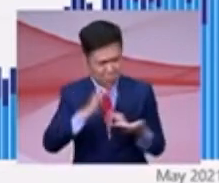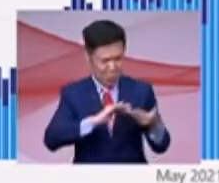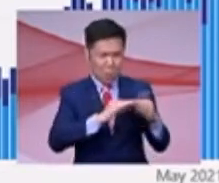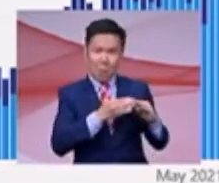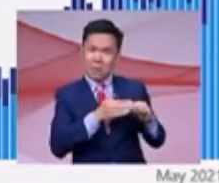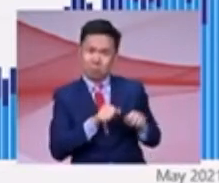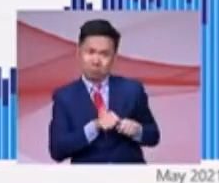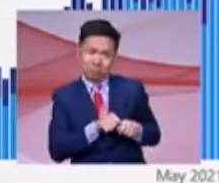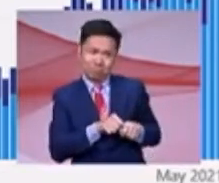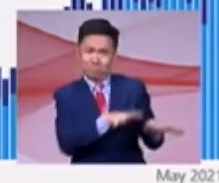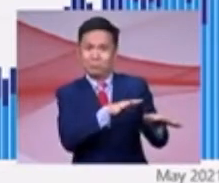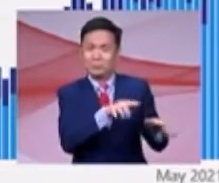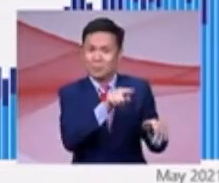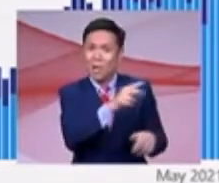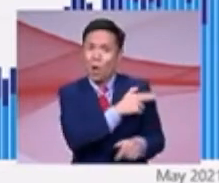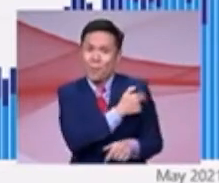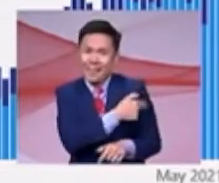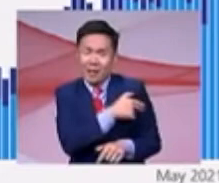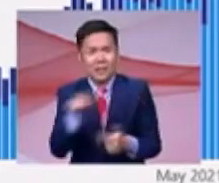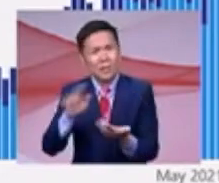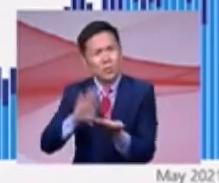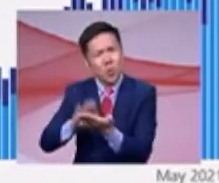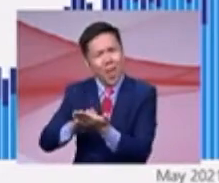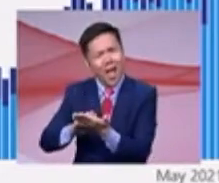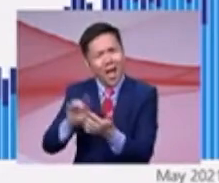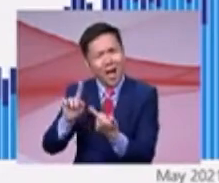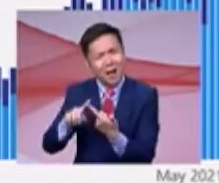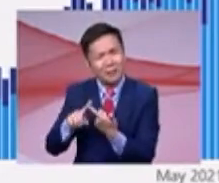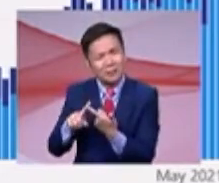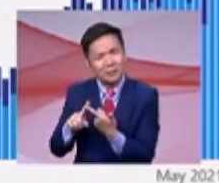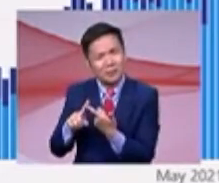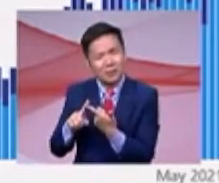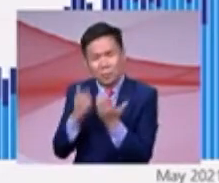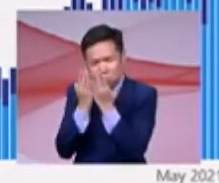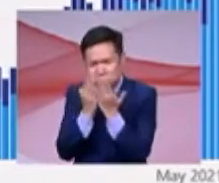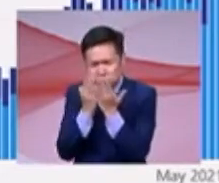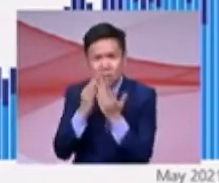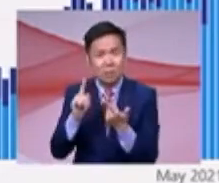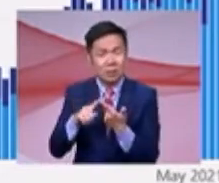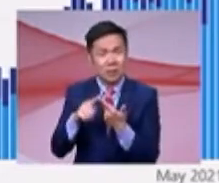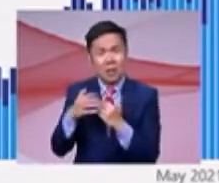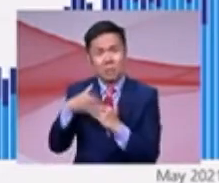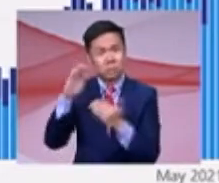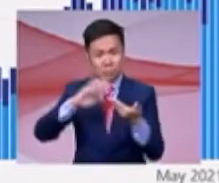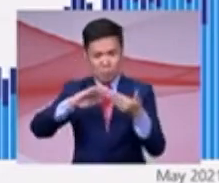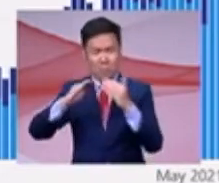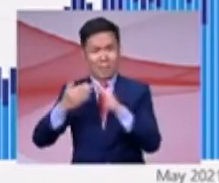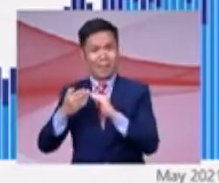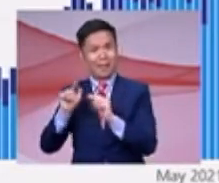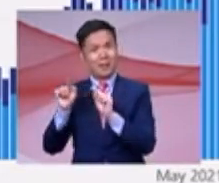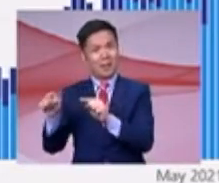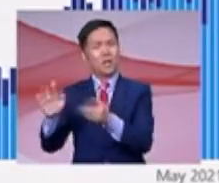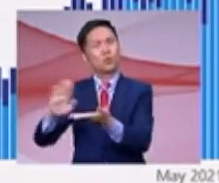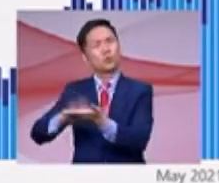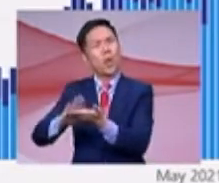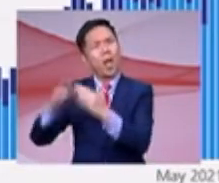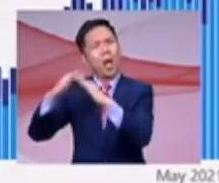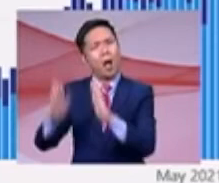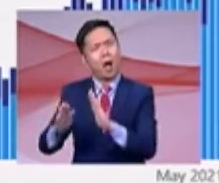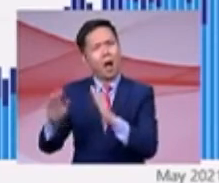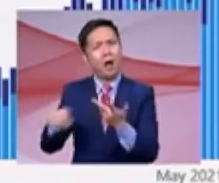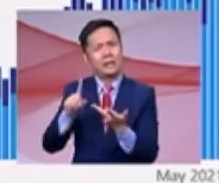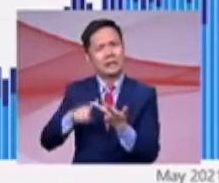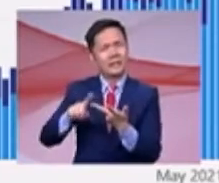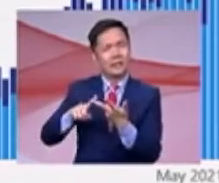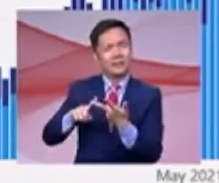dan dibawa ke hospital. Jangkitan di sekolah, kebanyakan kes ialah jangkitan di komuniti dibawa ke sekolah dan itu